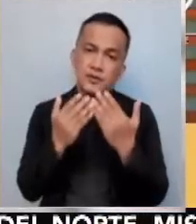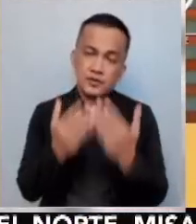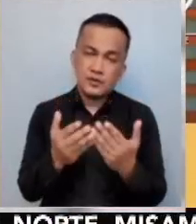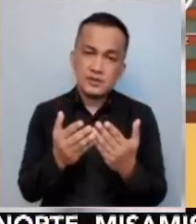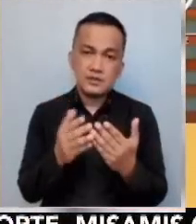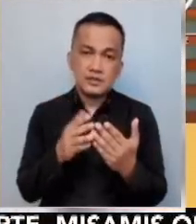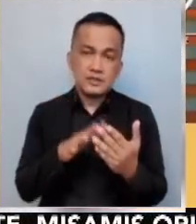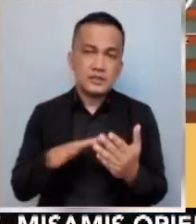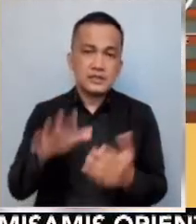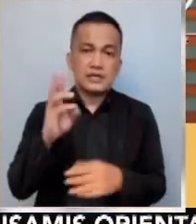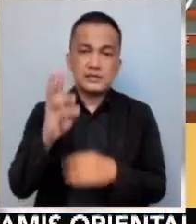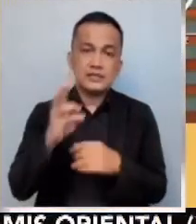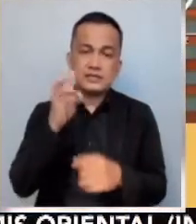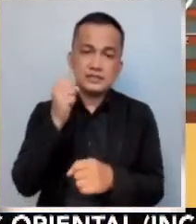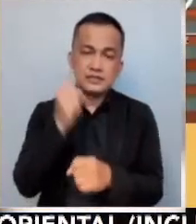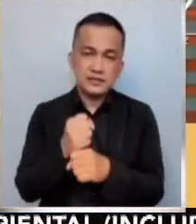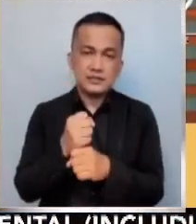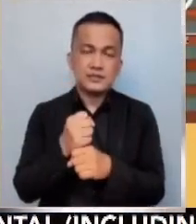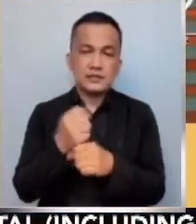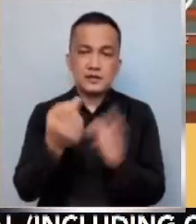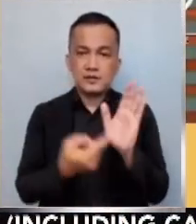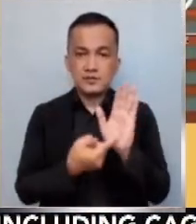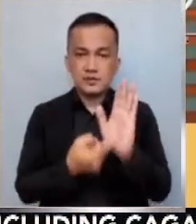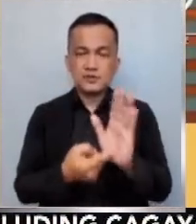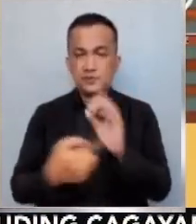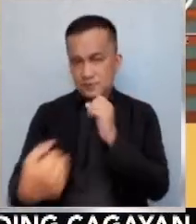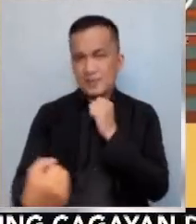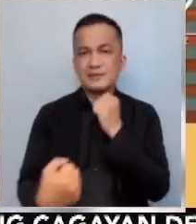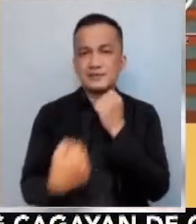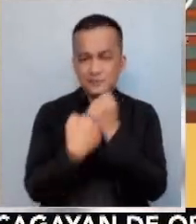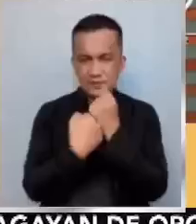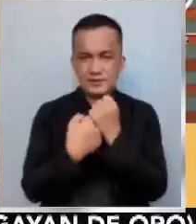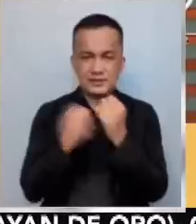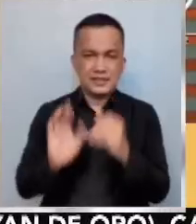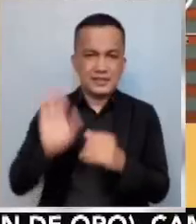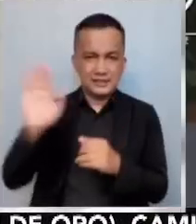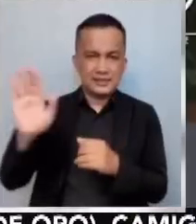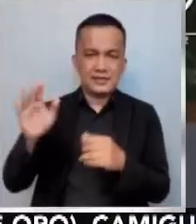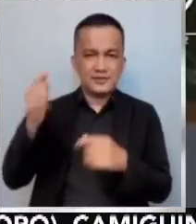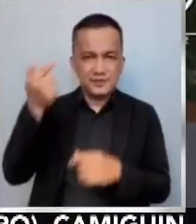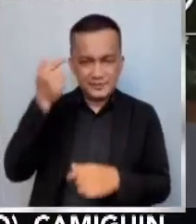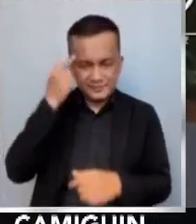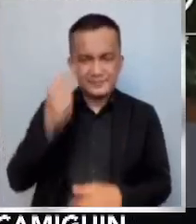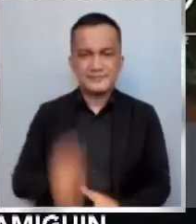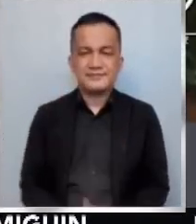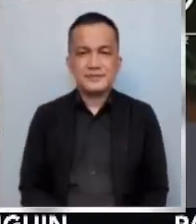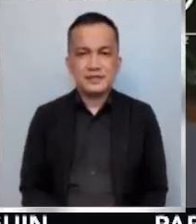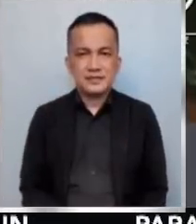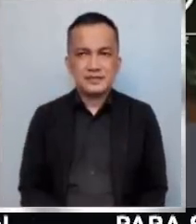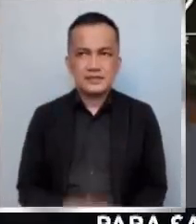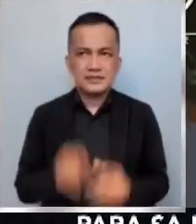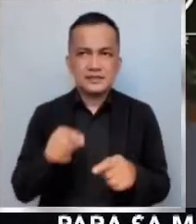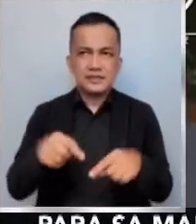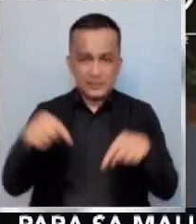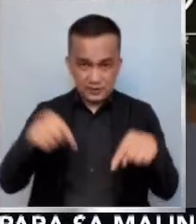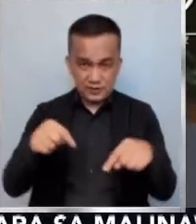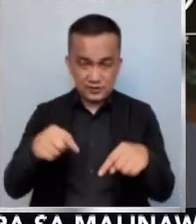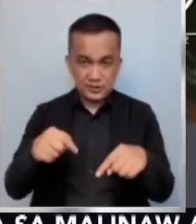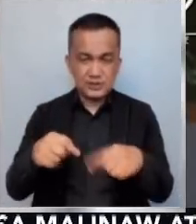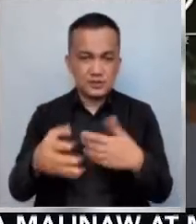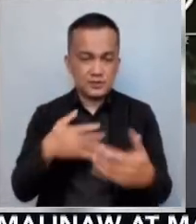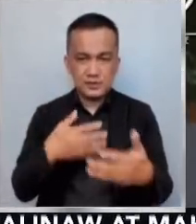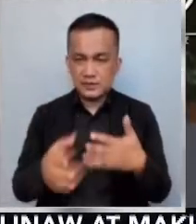katuig nagipakita ninyo nga hugot nga suporta sa iyahang administrasyon. Gikan din sa Bohol, gikan sa